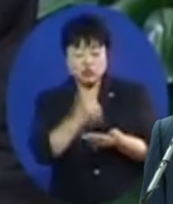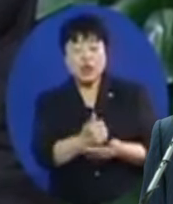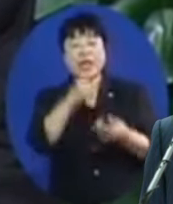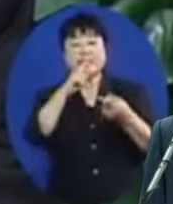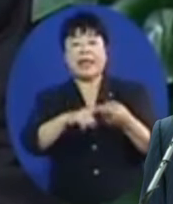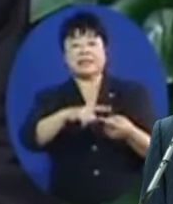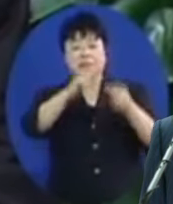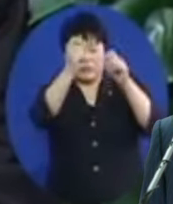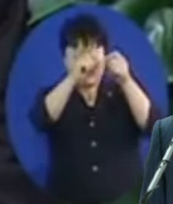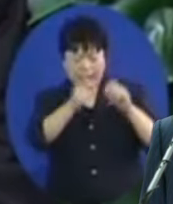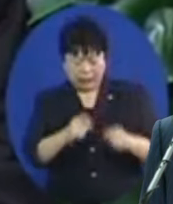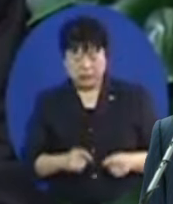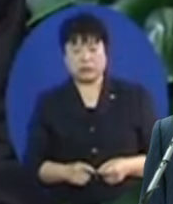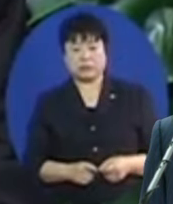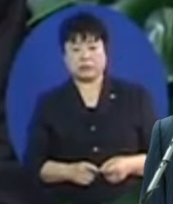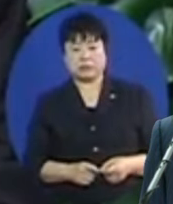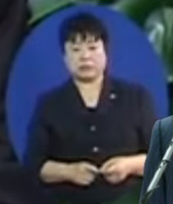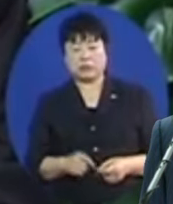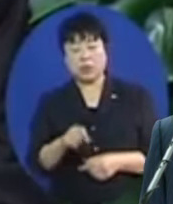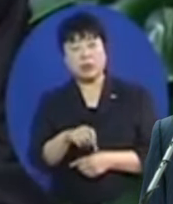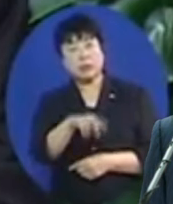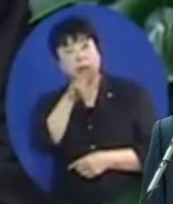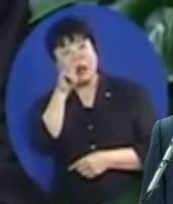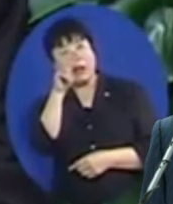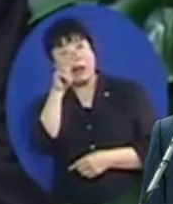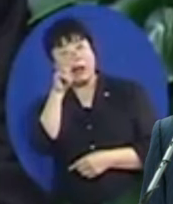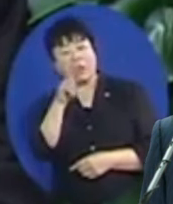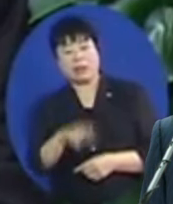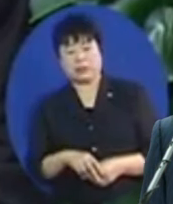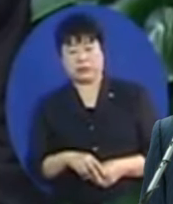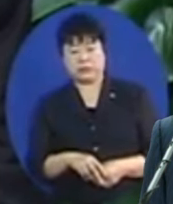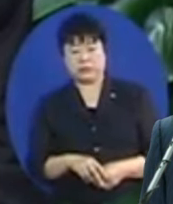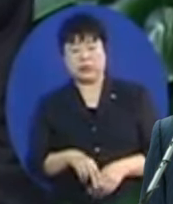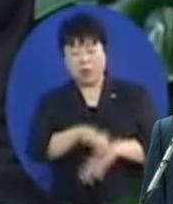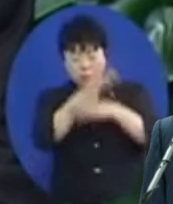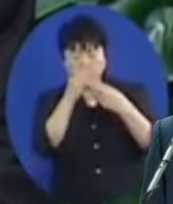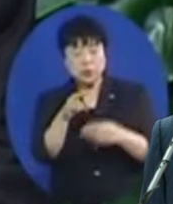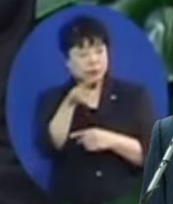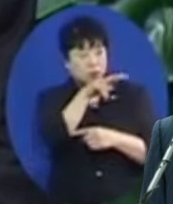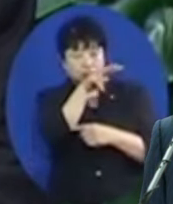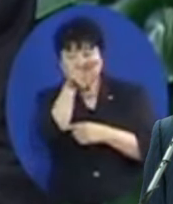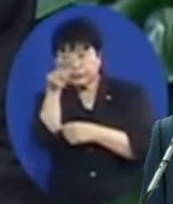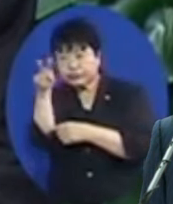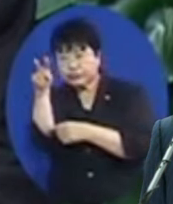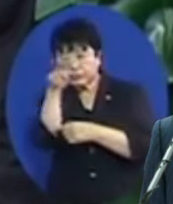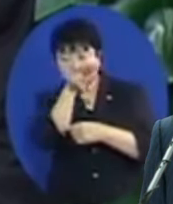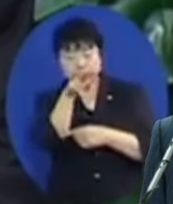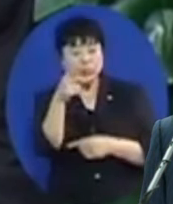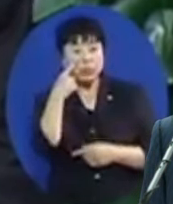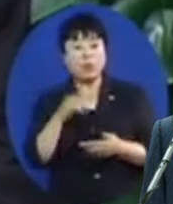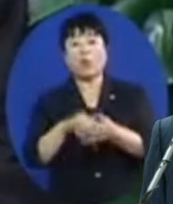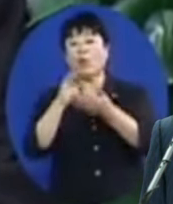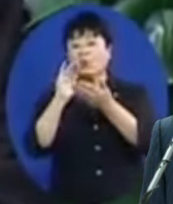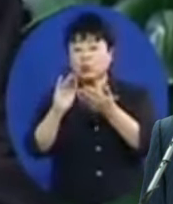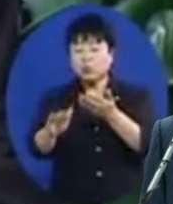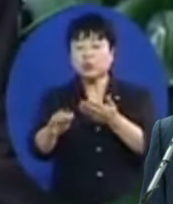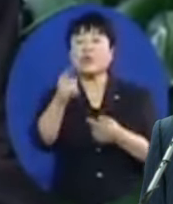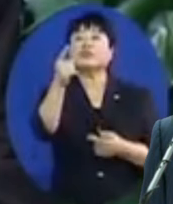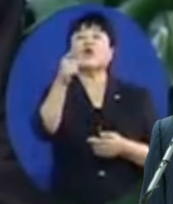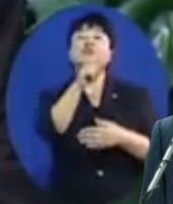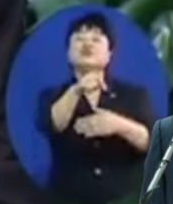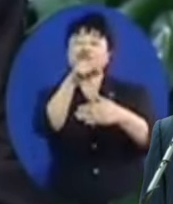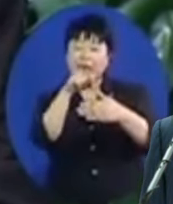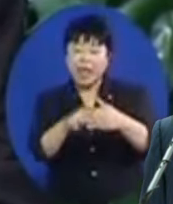다음에 그 다음 고개를 들어서 큰 사람부터 작은 사람까지 보시고 난 다음에 너희들